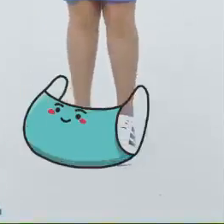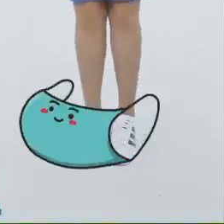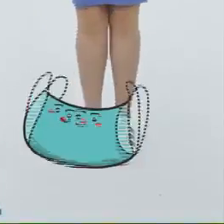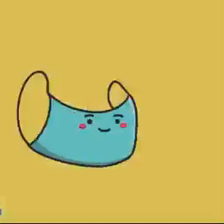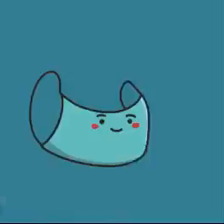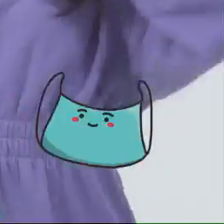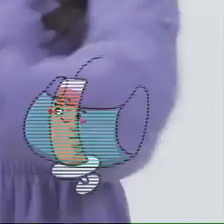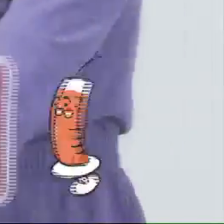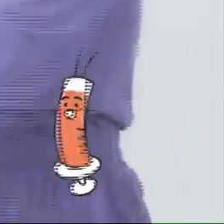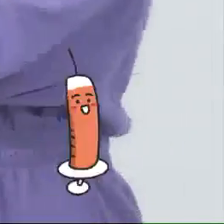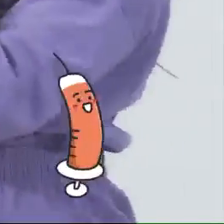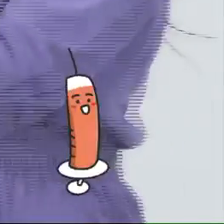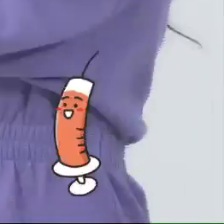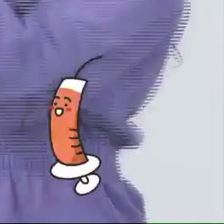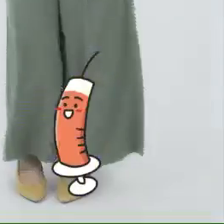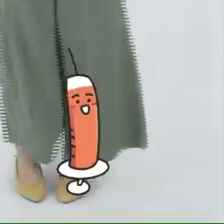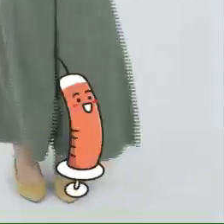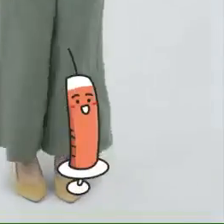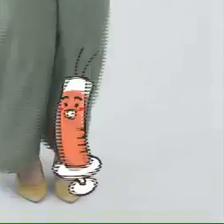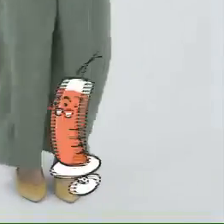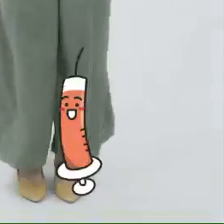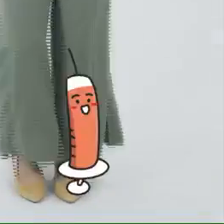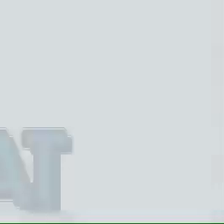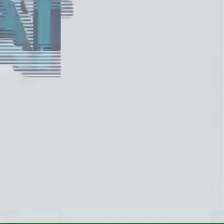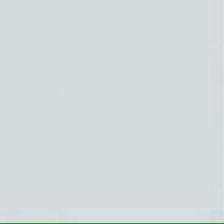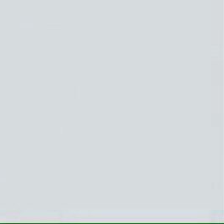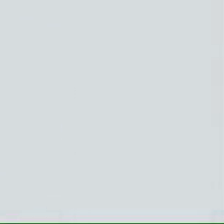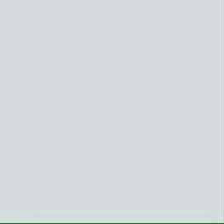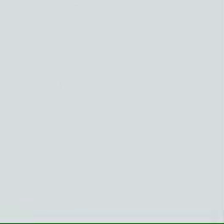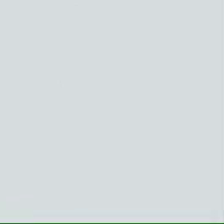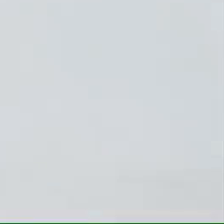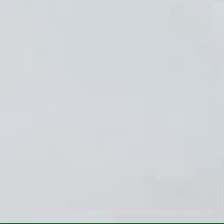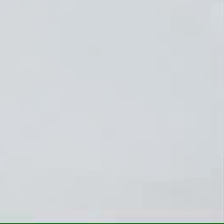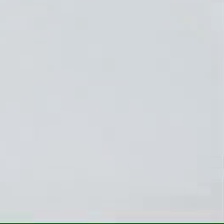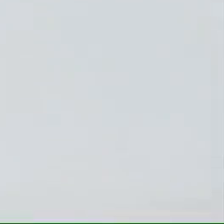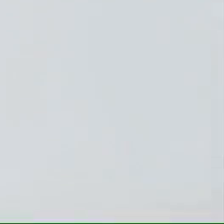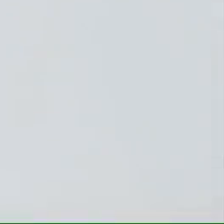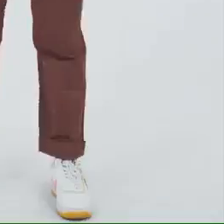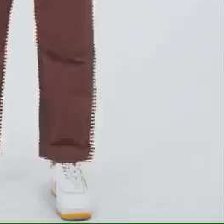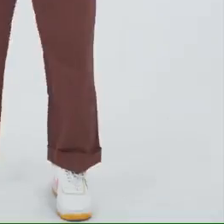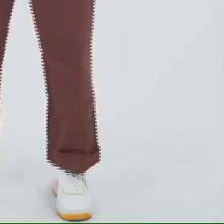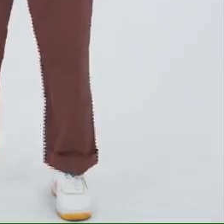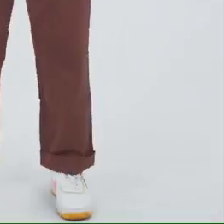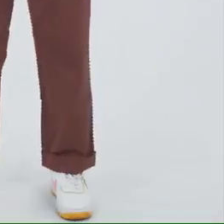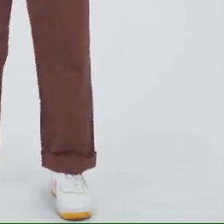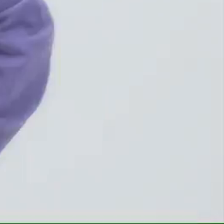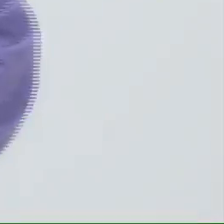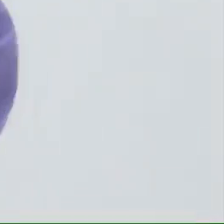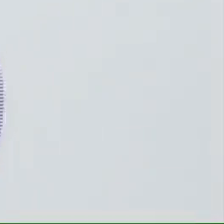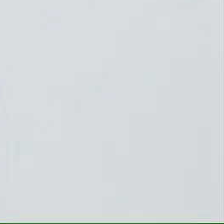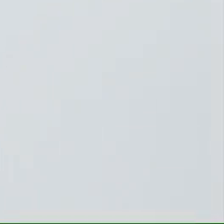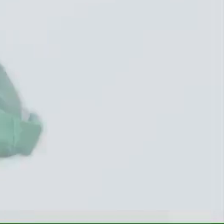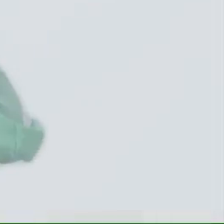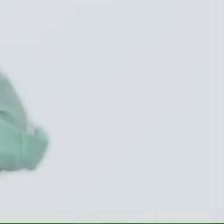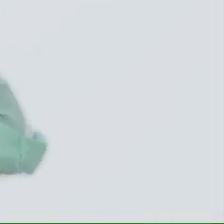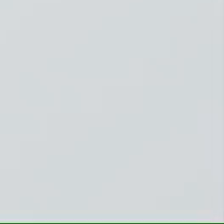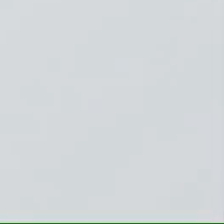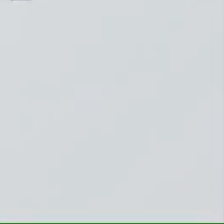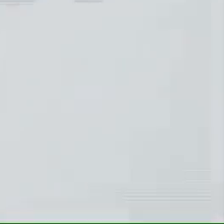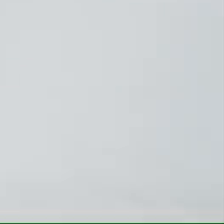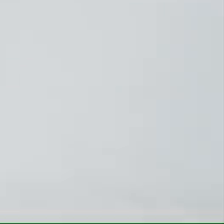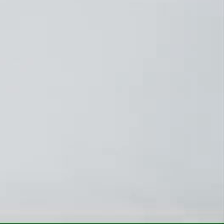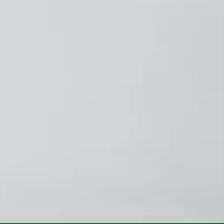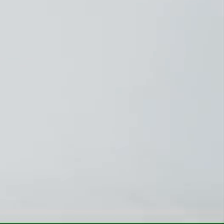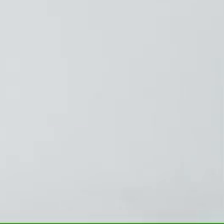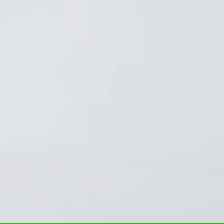Ayo masker, ayo vaksin, tiada yang dapat merenggut sehatmu.